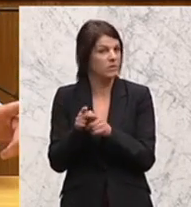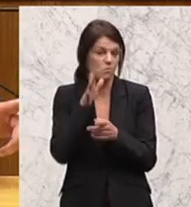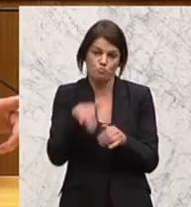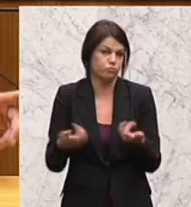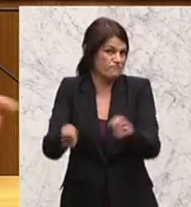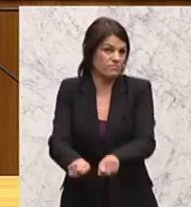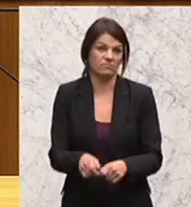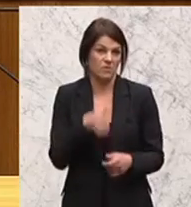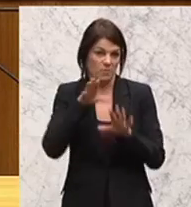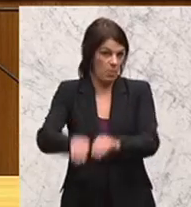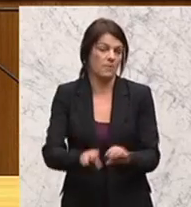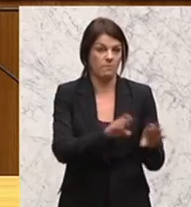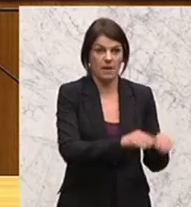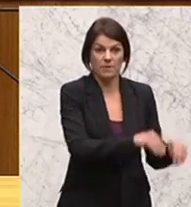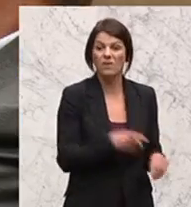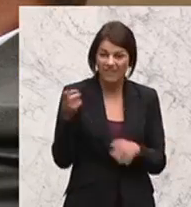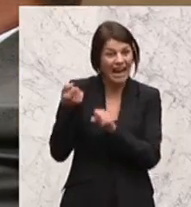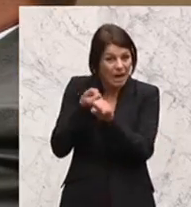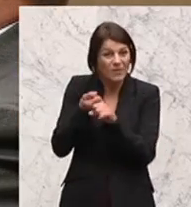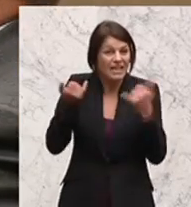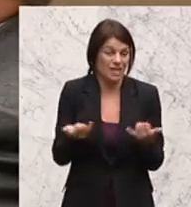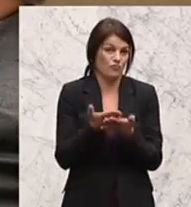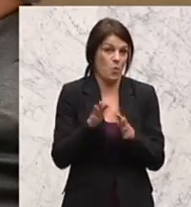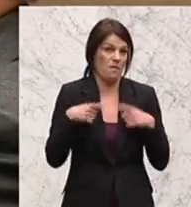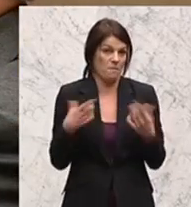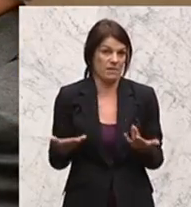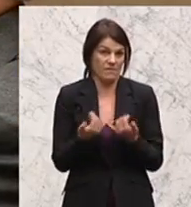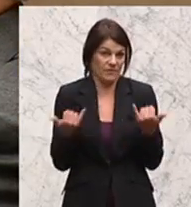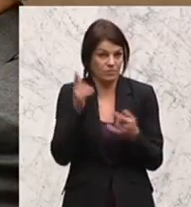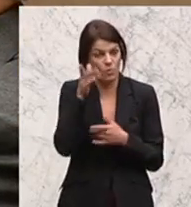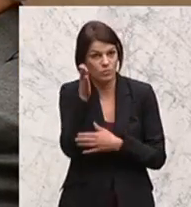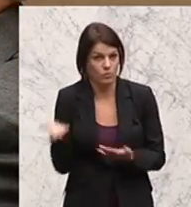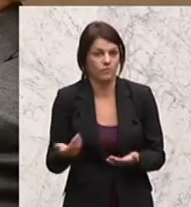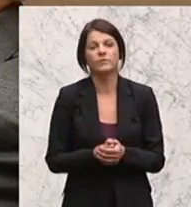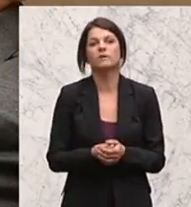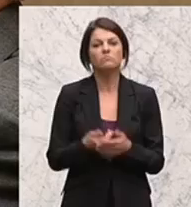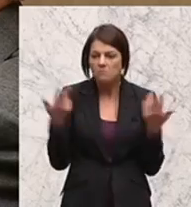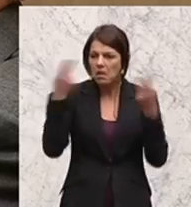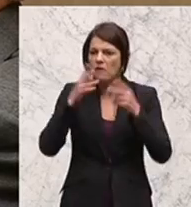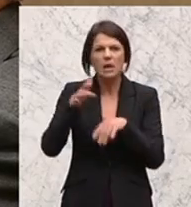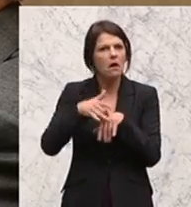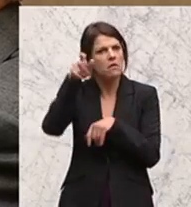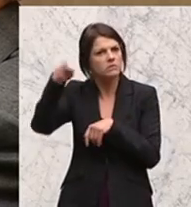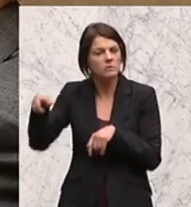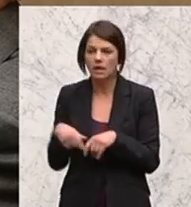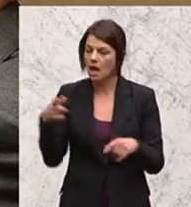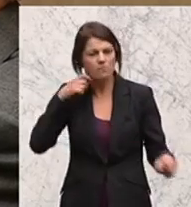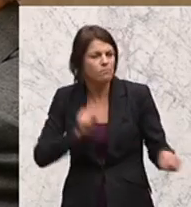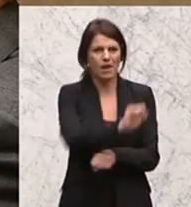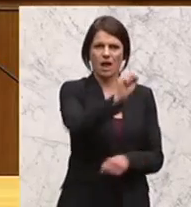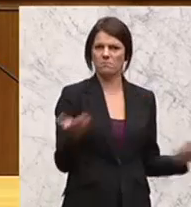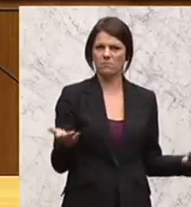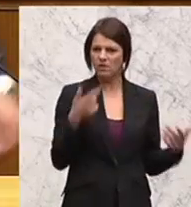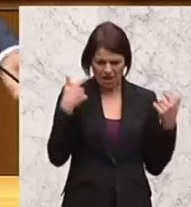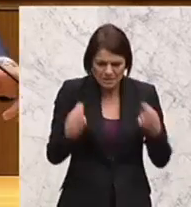werden. Und diese kämpfen heute zum Teil schon ums Überleben. Und es ist daher natürlich so, dass viele Gastronomen hier auf die Barrikaden steigen und